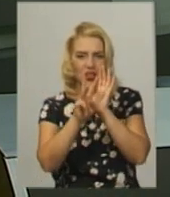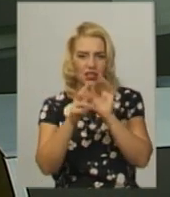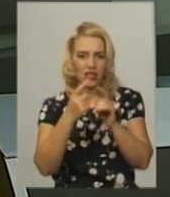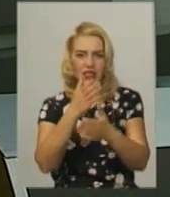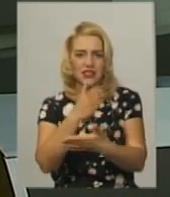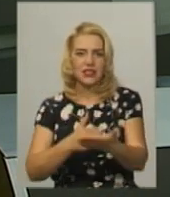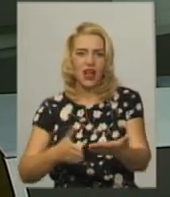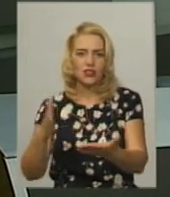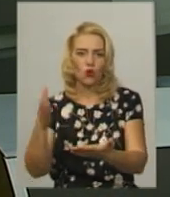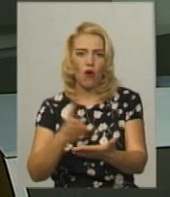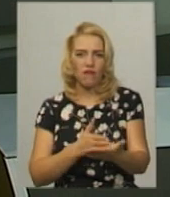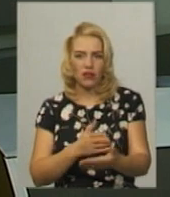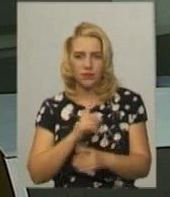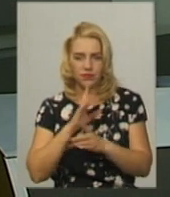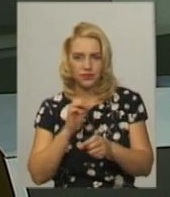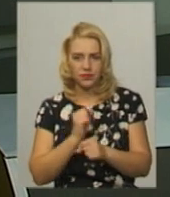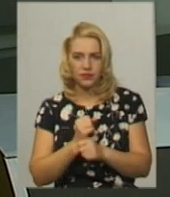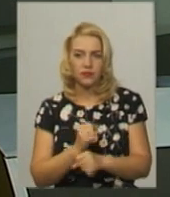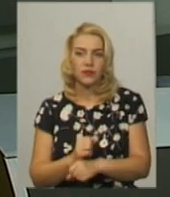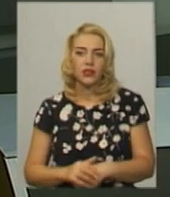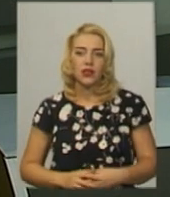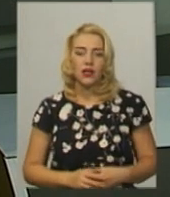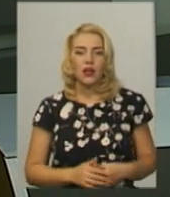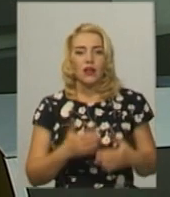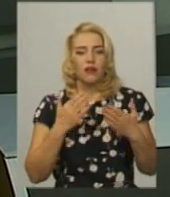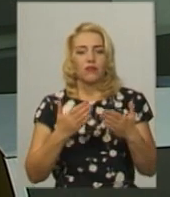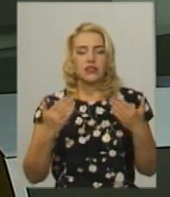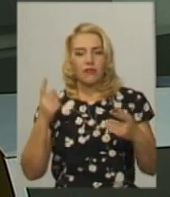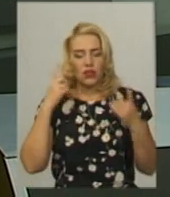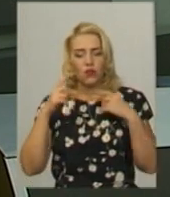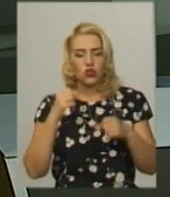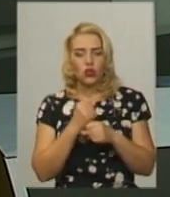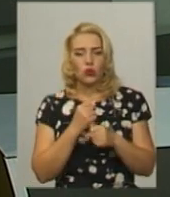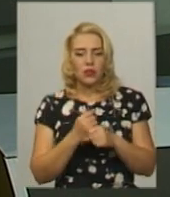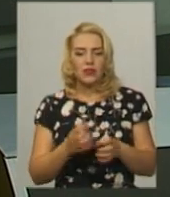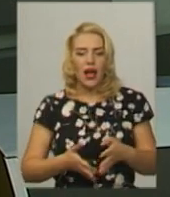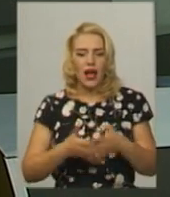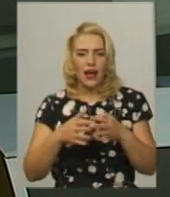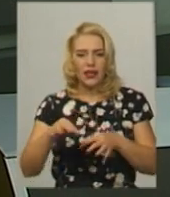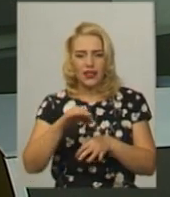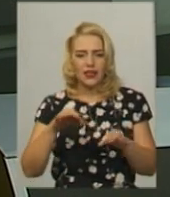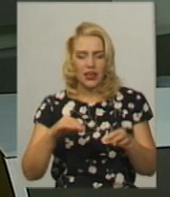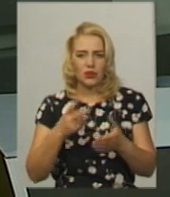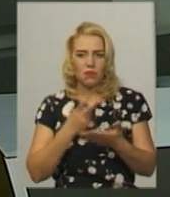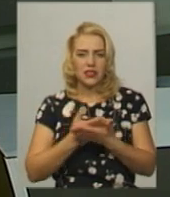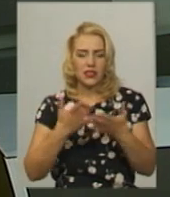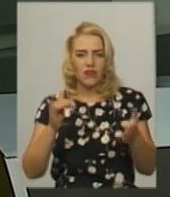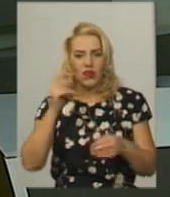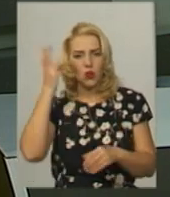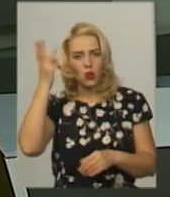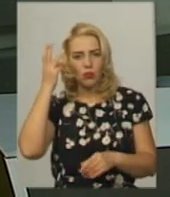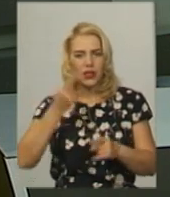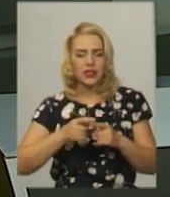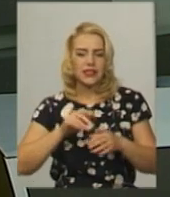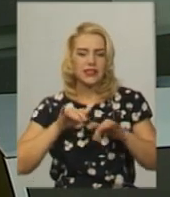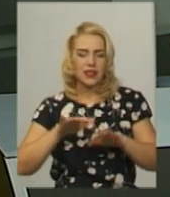скасовані. Виставка творчих художніх робіт «Архітектори про архітектуру» презентували у Хмельницькому. Захід відбувся в Хмельницькій